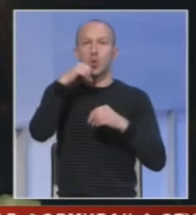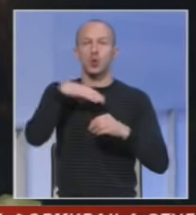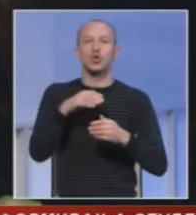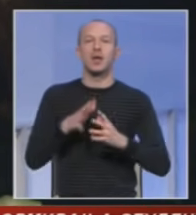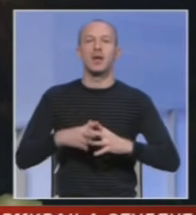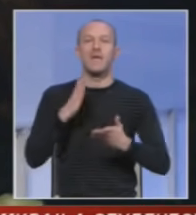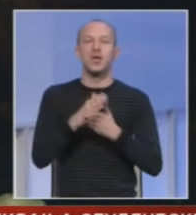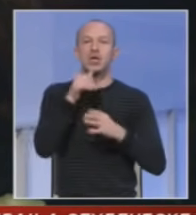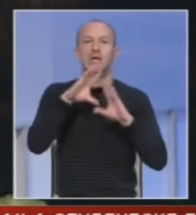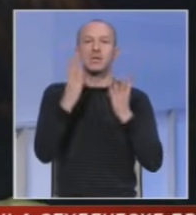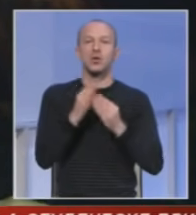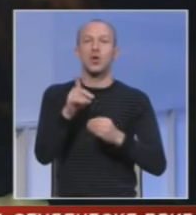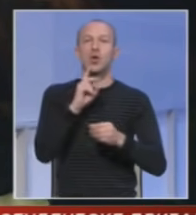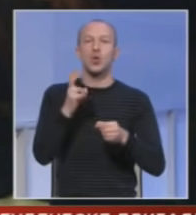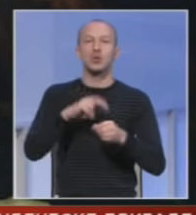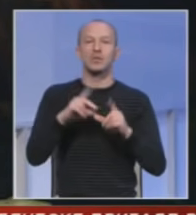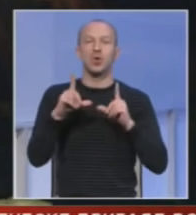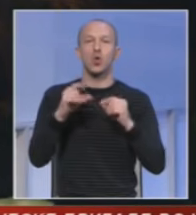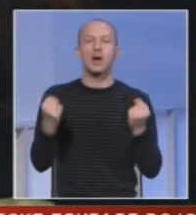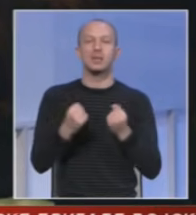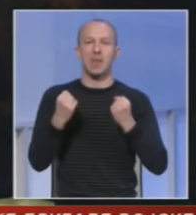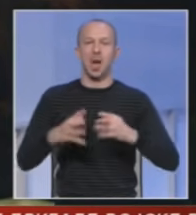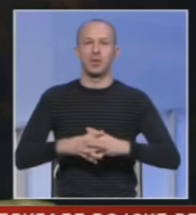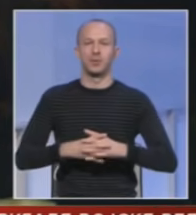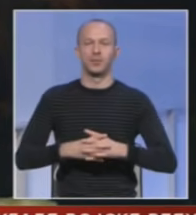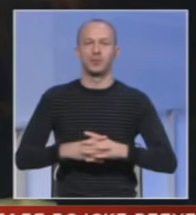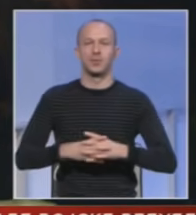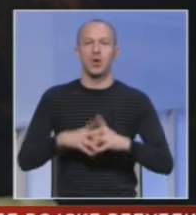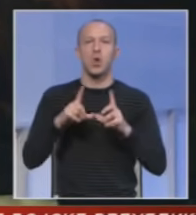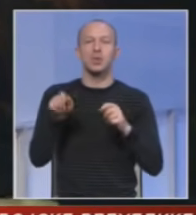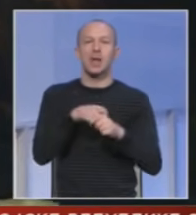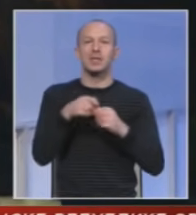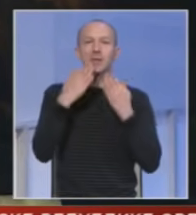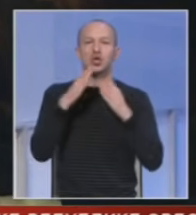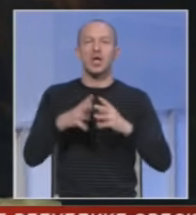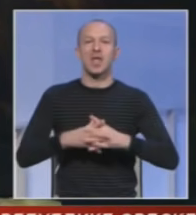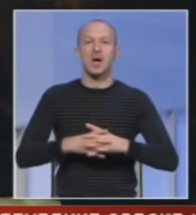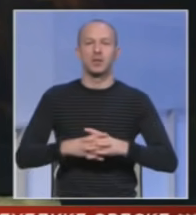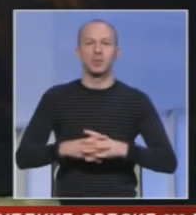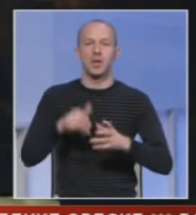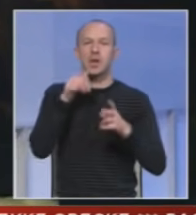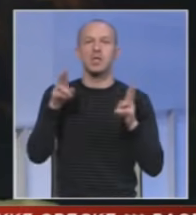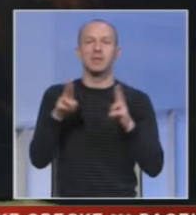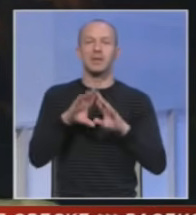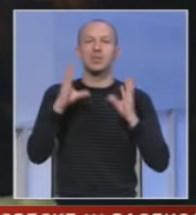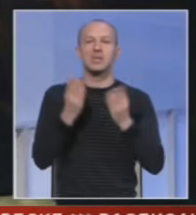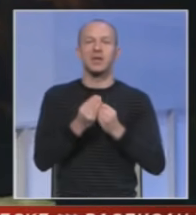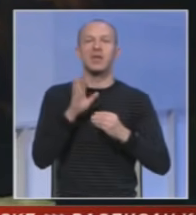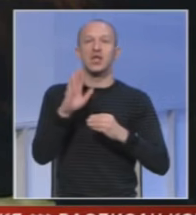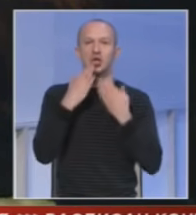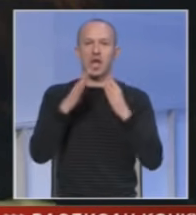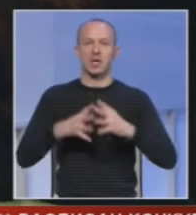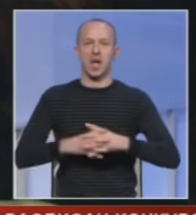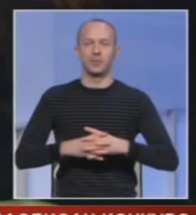već i svih onih koji učestvuju u akcijama, u sanacijama šteta i smanjenju svih tih